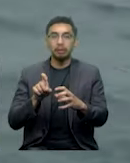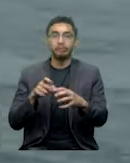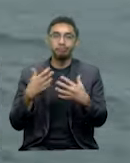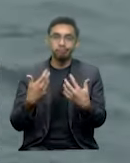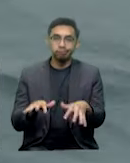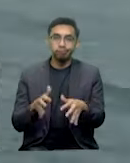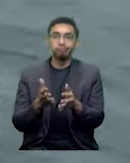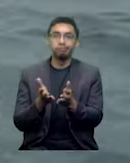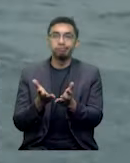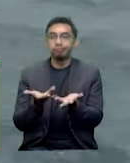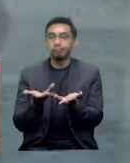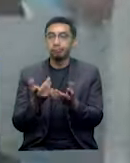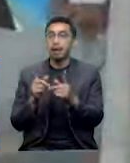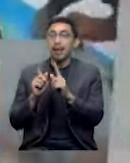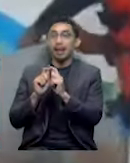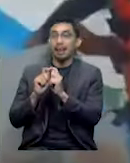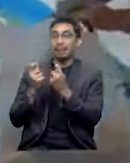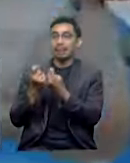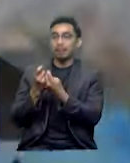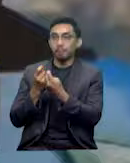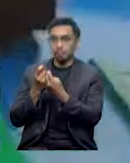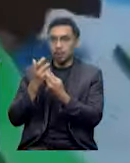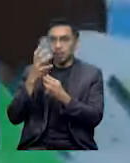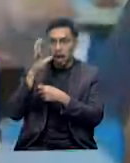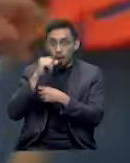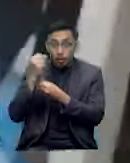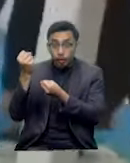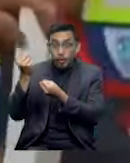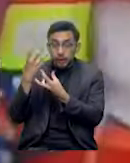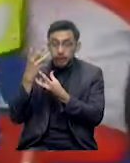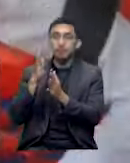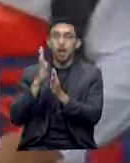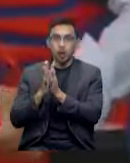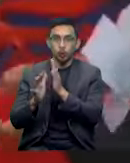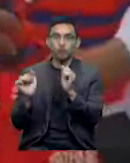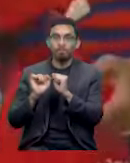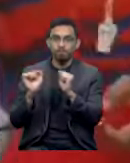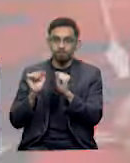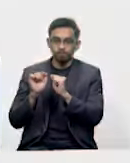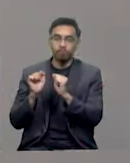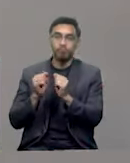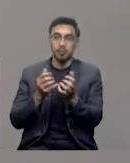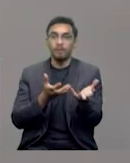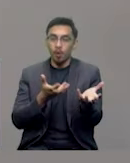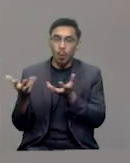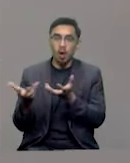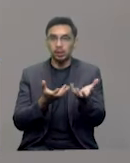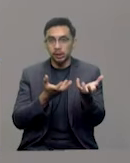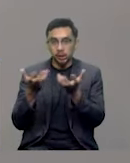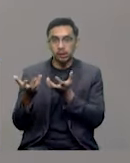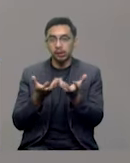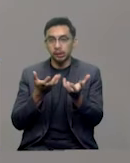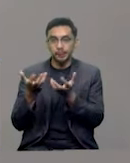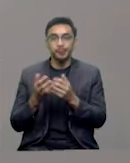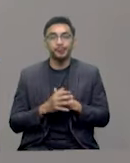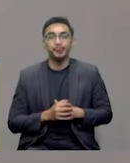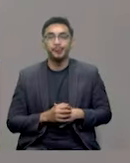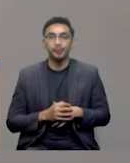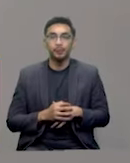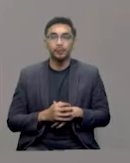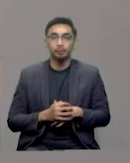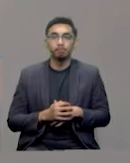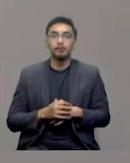Tim gabungan yang mengetahui kejadian langsung menuju ke lokasi mengevakuasi seluruh penumpang. 3 kapal tersebut terdampar ke